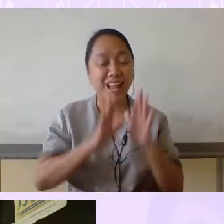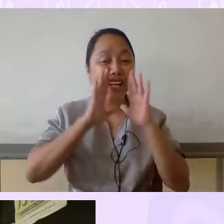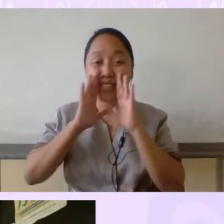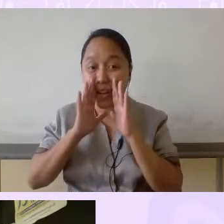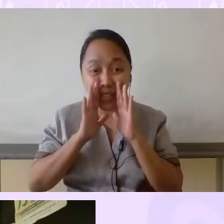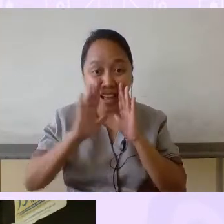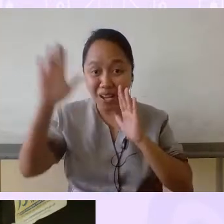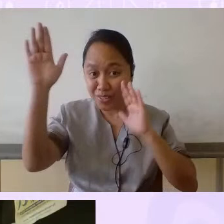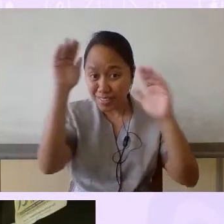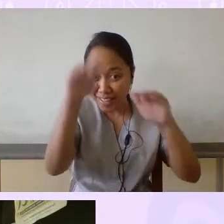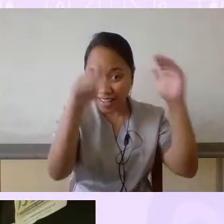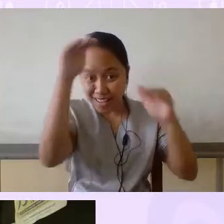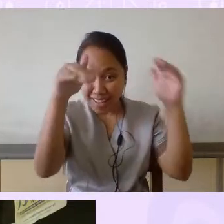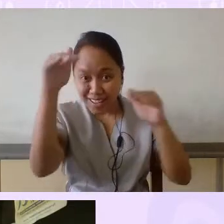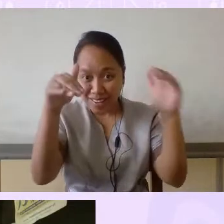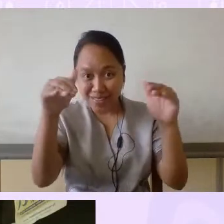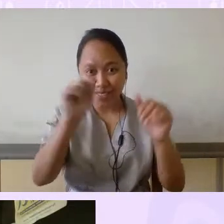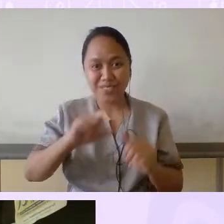aming